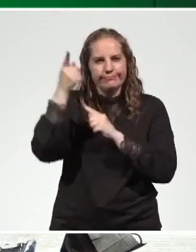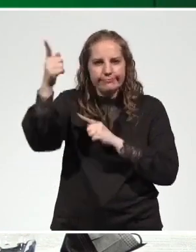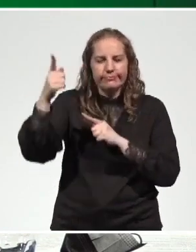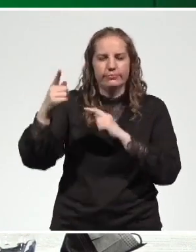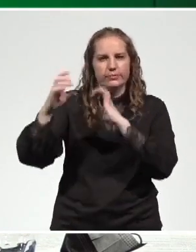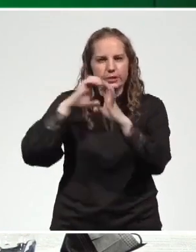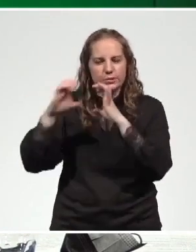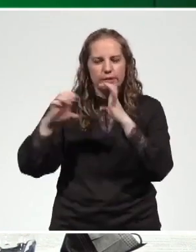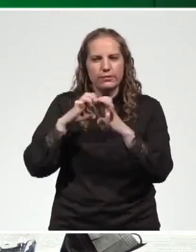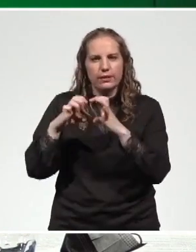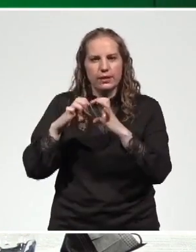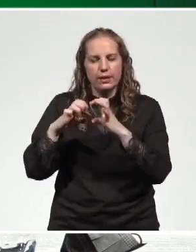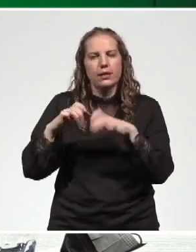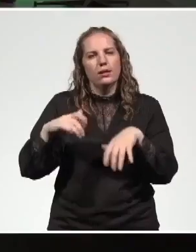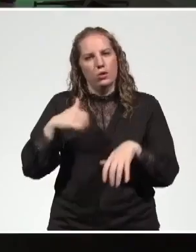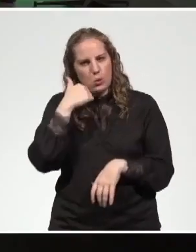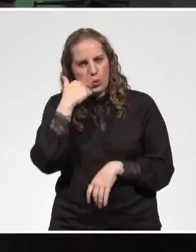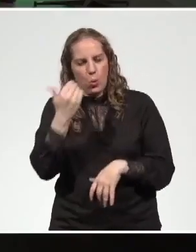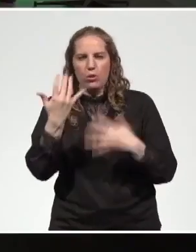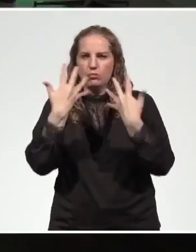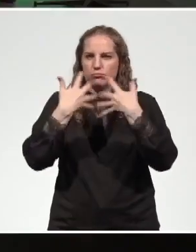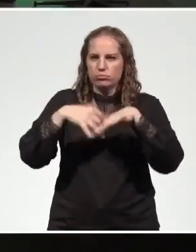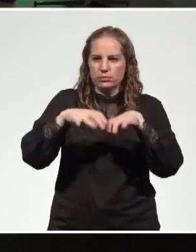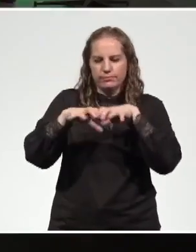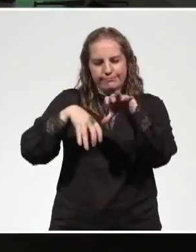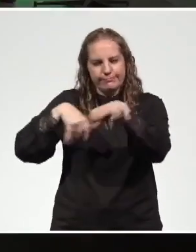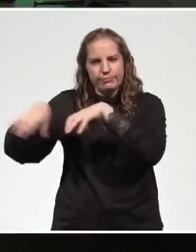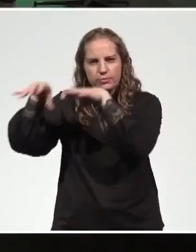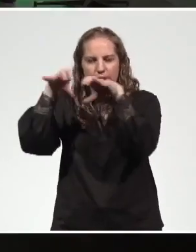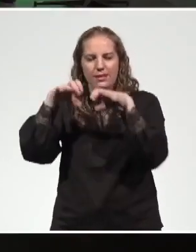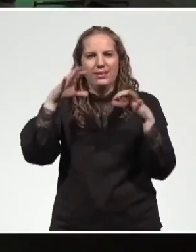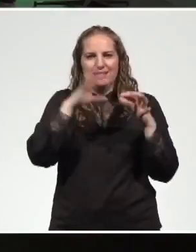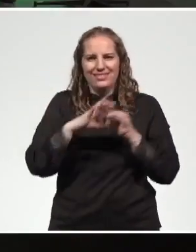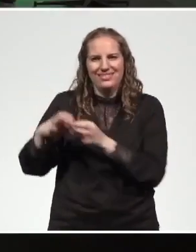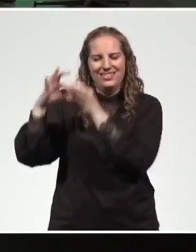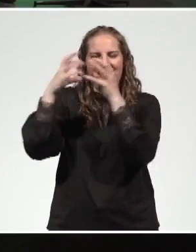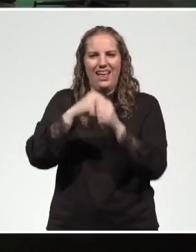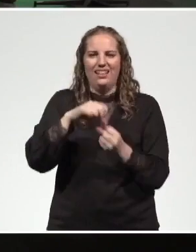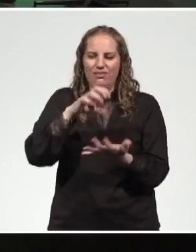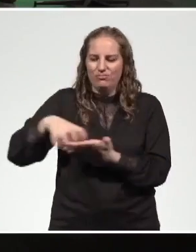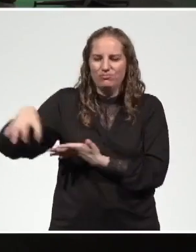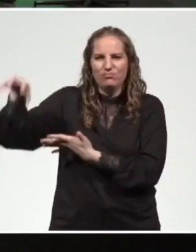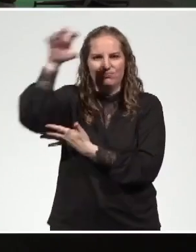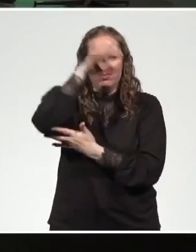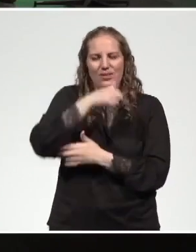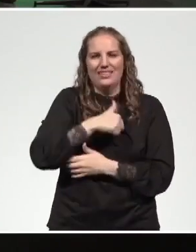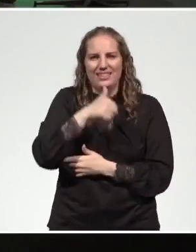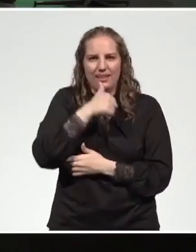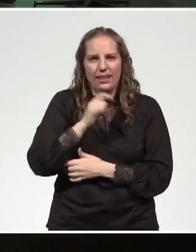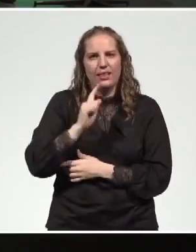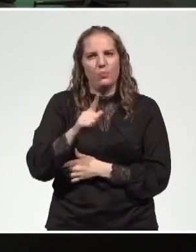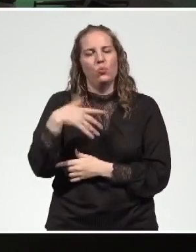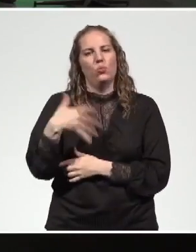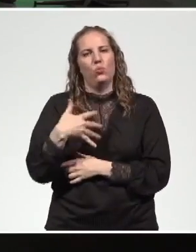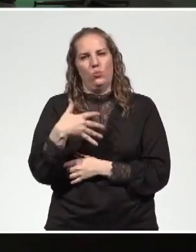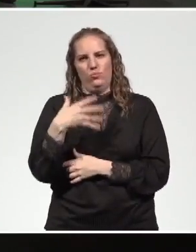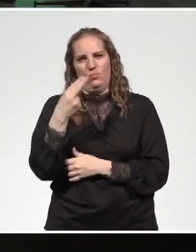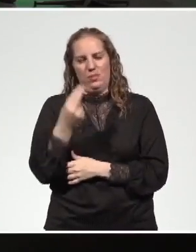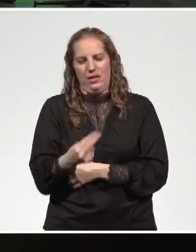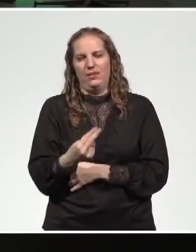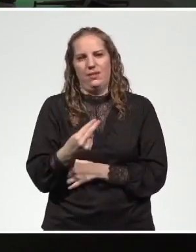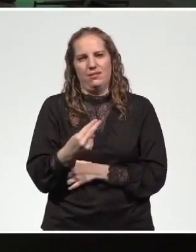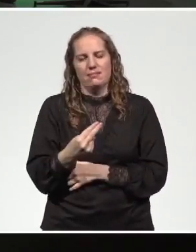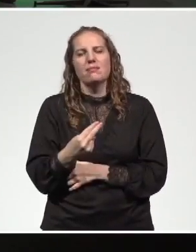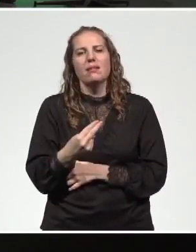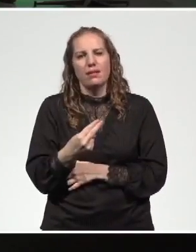fjölbreyttar og greiðar samgöngur sem tengja byggðalög land allt eru lykil þættir fyrir allar byggði landsins.